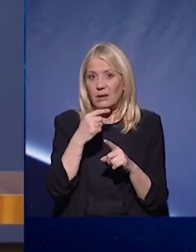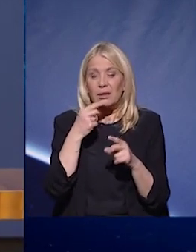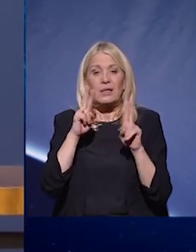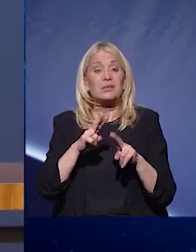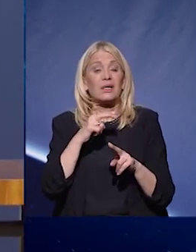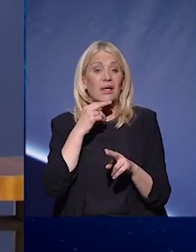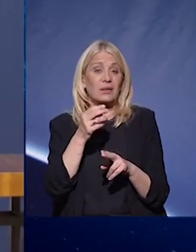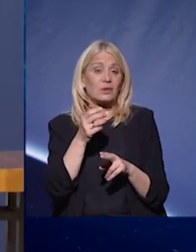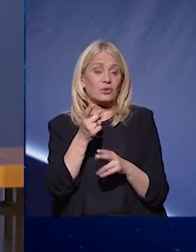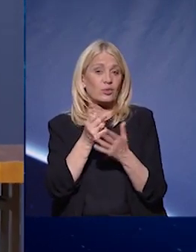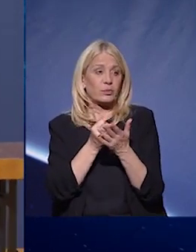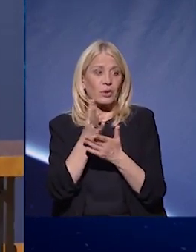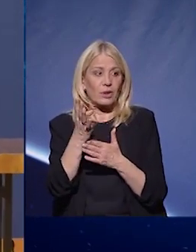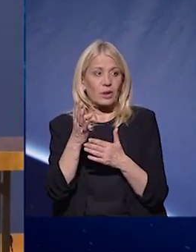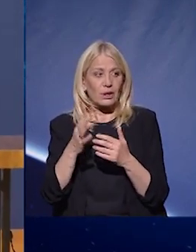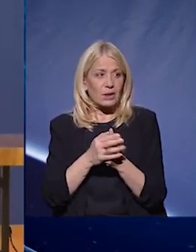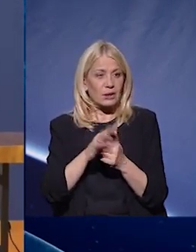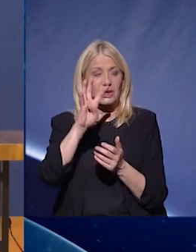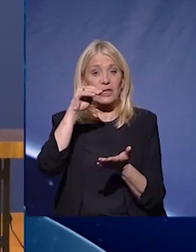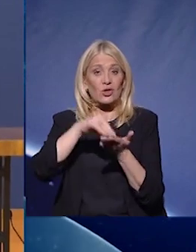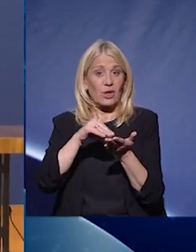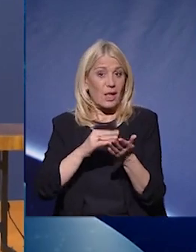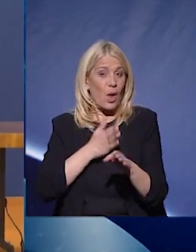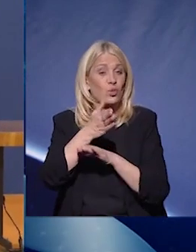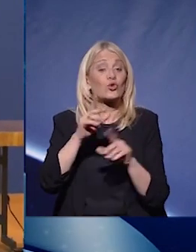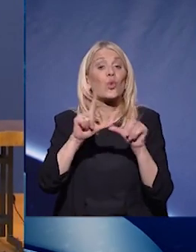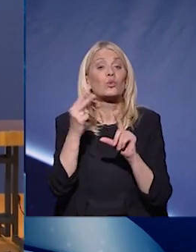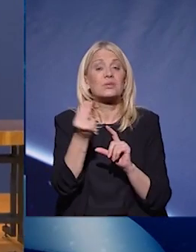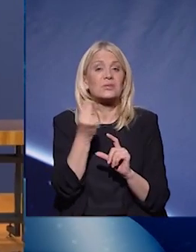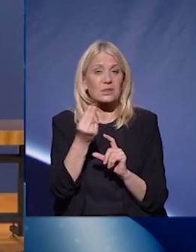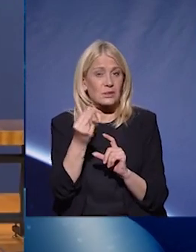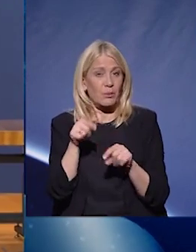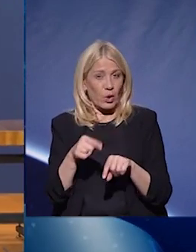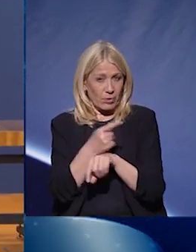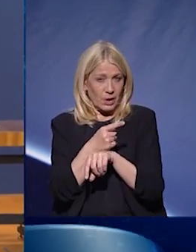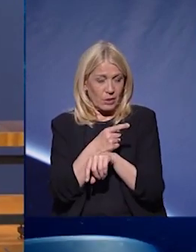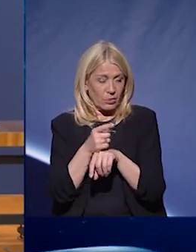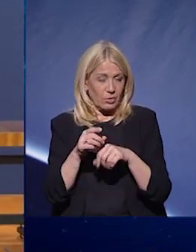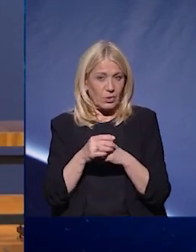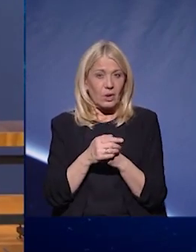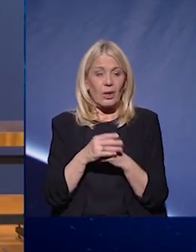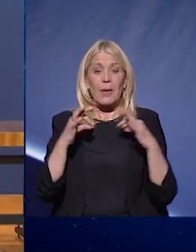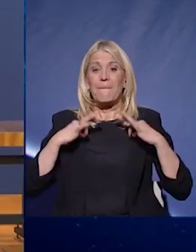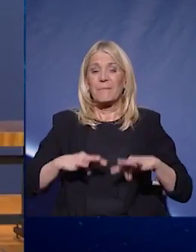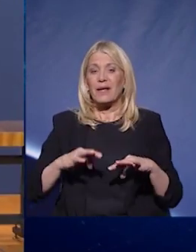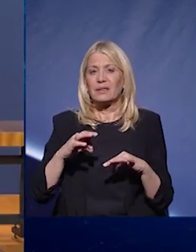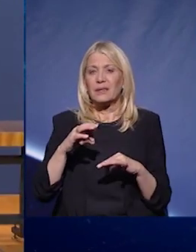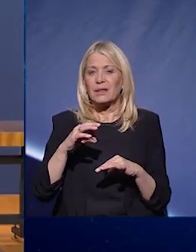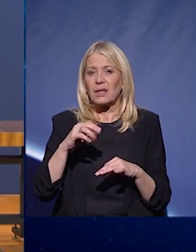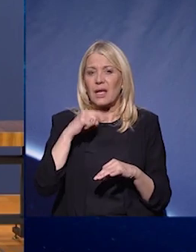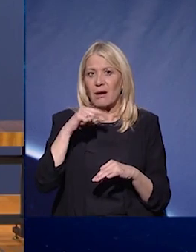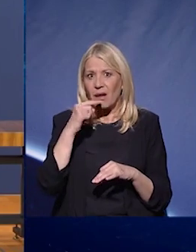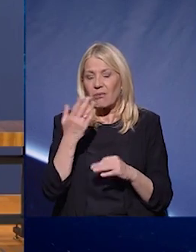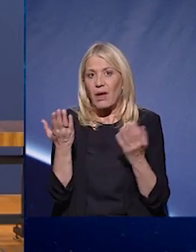kod brojki, da je oko 400.000 ljudi ušlo u Srbiju u ovom prethodnom periodu. Predsednik je izjavio da se procenjuje da je